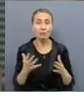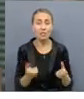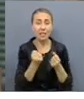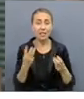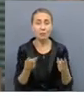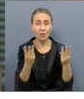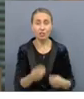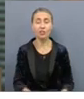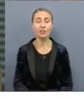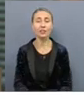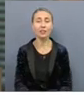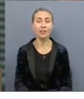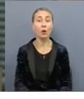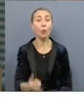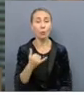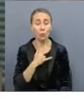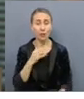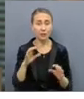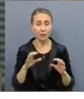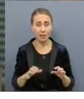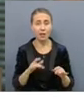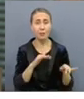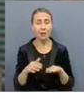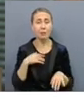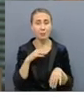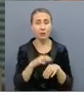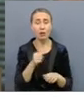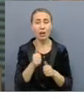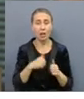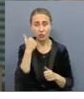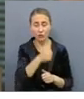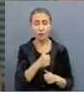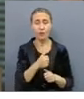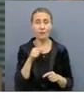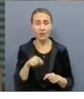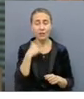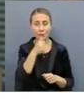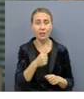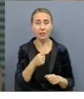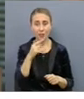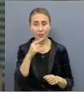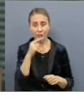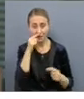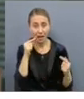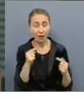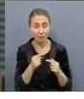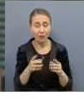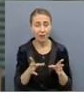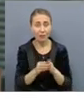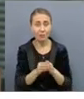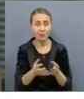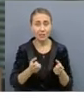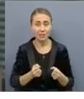Это у нас традиционное мероприятие, мы проводим каждый год. Вот в этом году совпало с